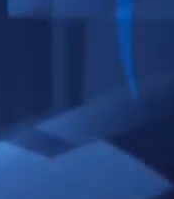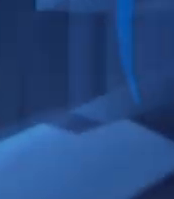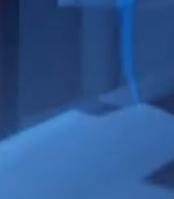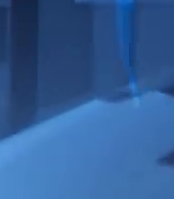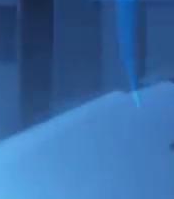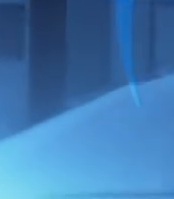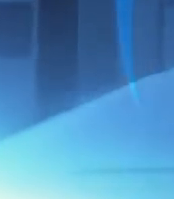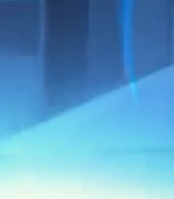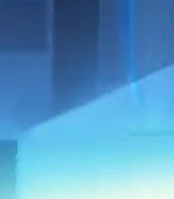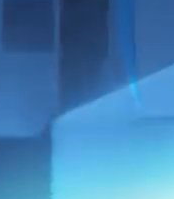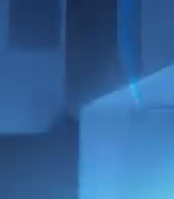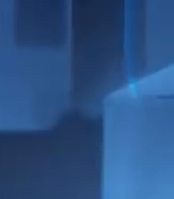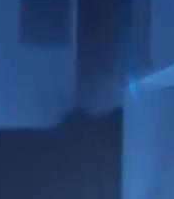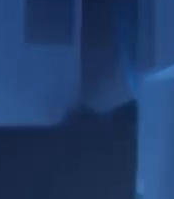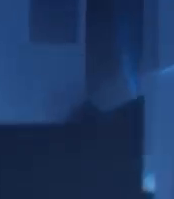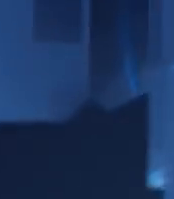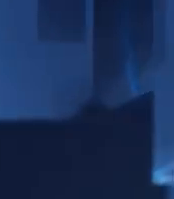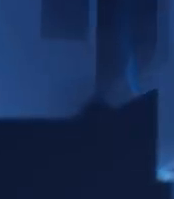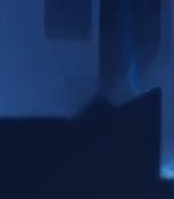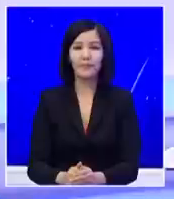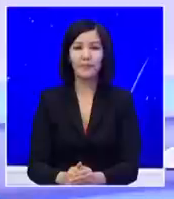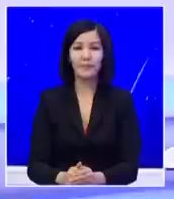Мақұлжанова, Жаслан Шымкенже, Жетісу телеарнасы.